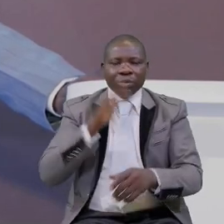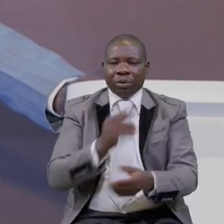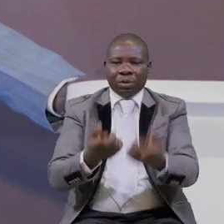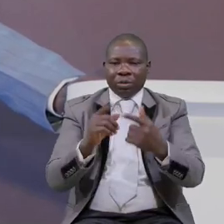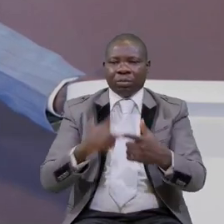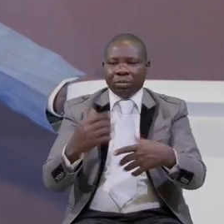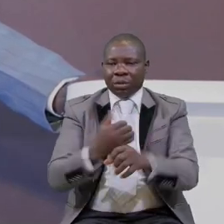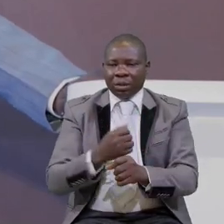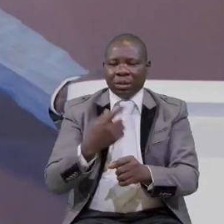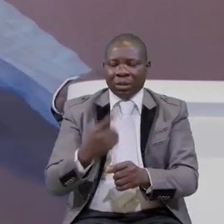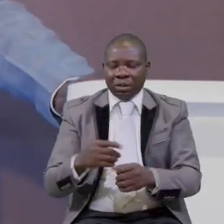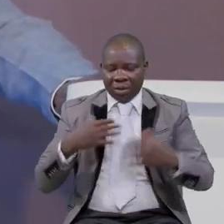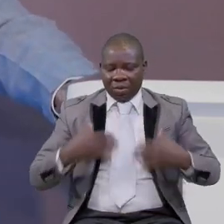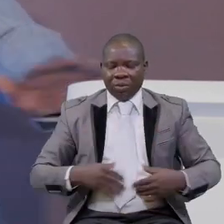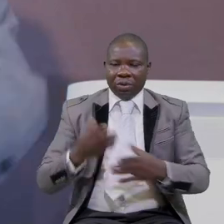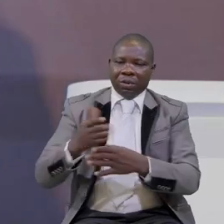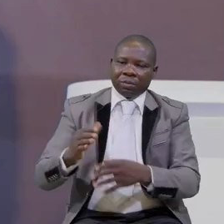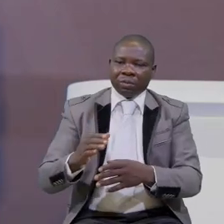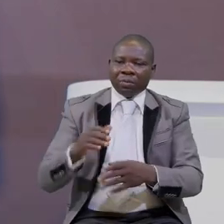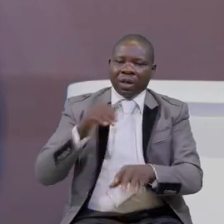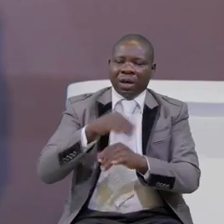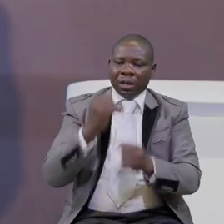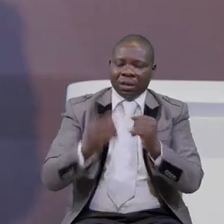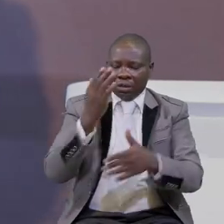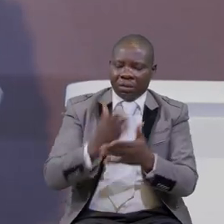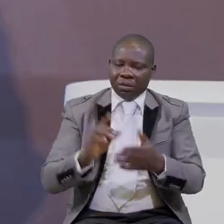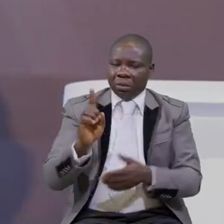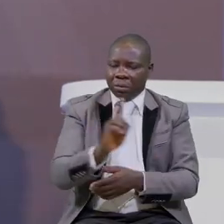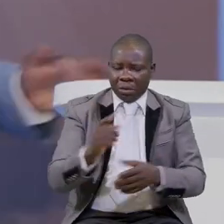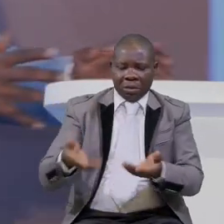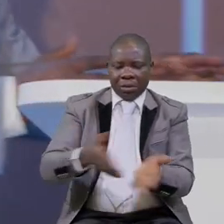Quelqu'un est mort. Et on allait l'enterrer.